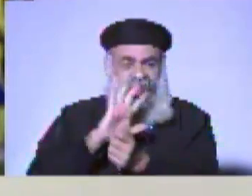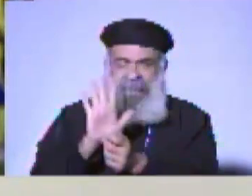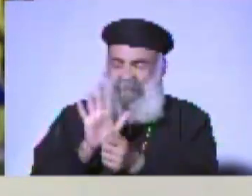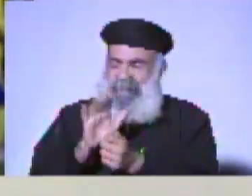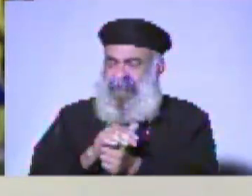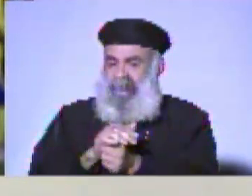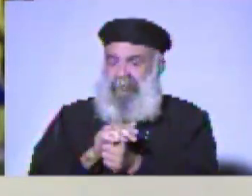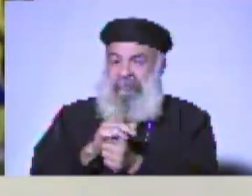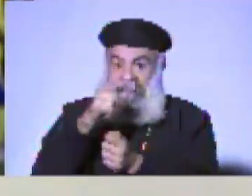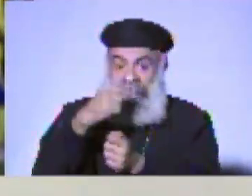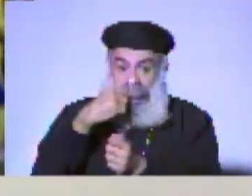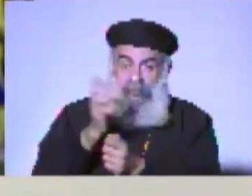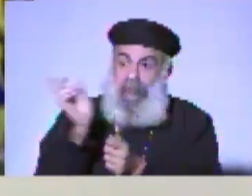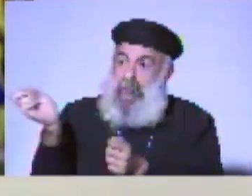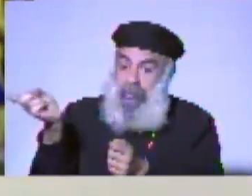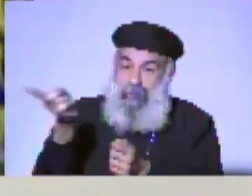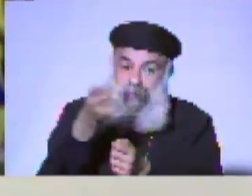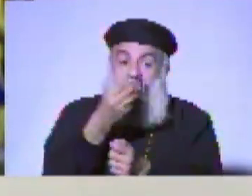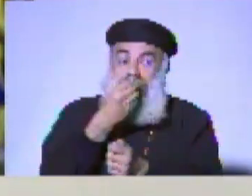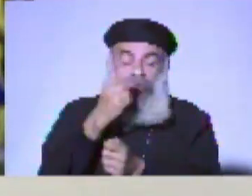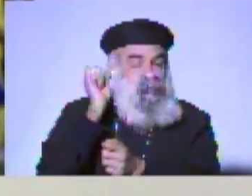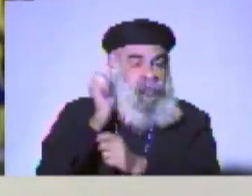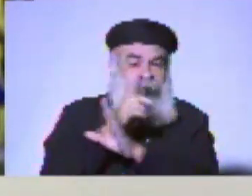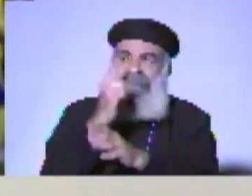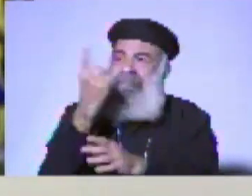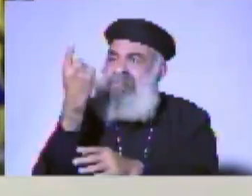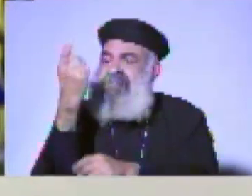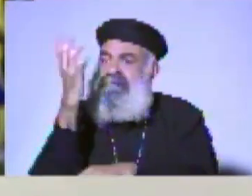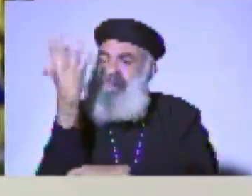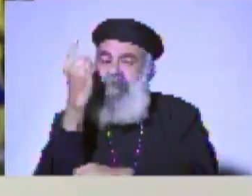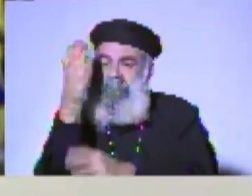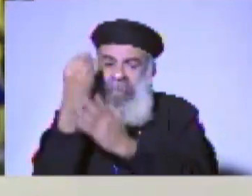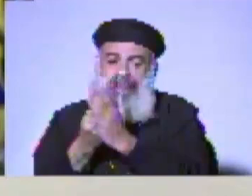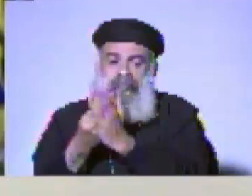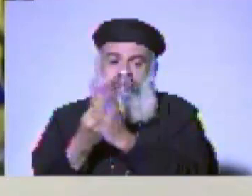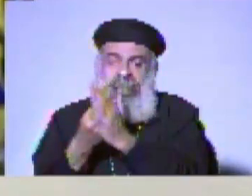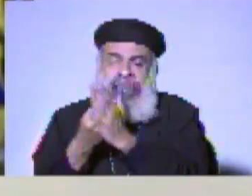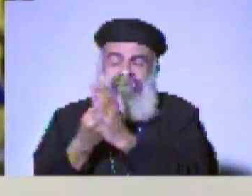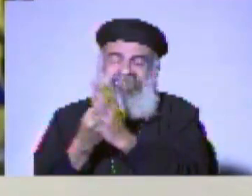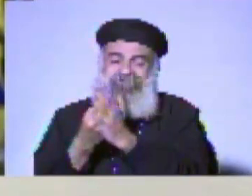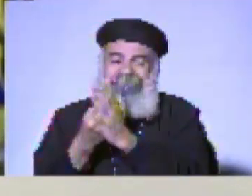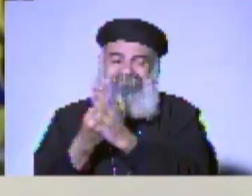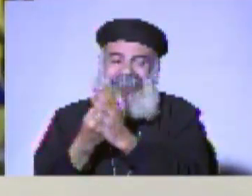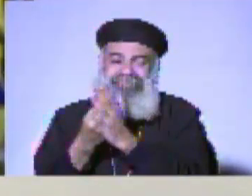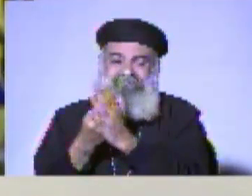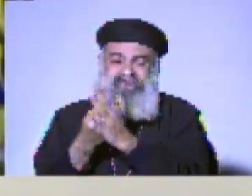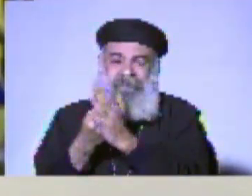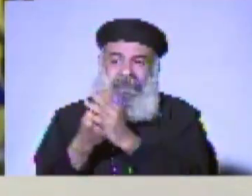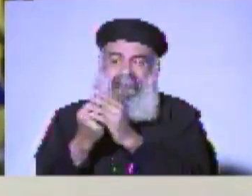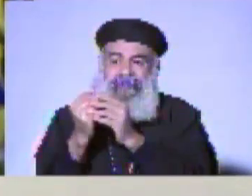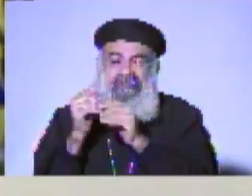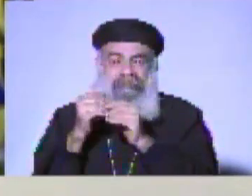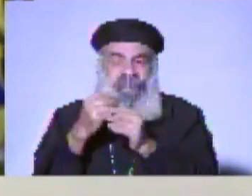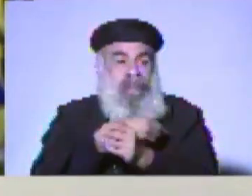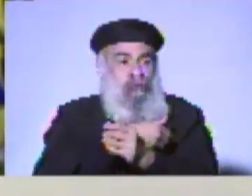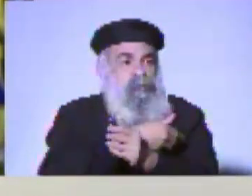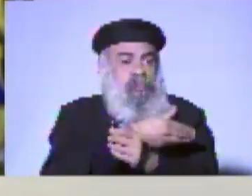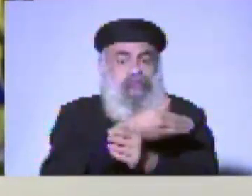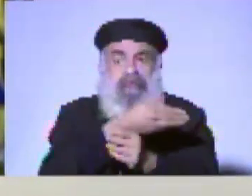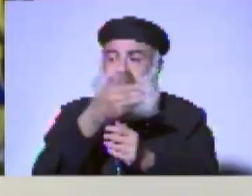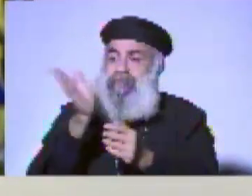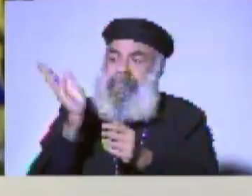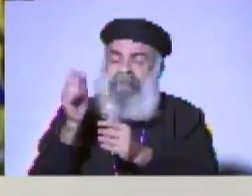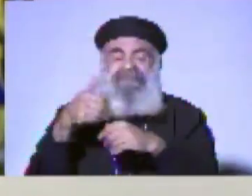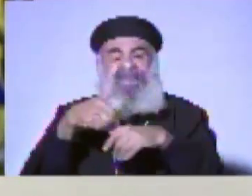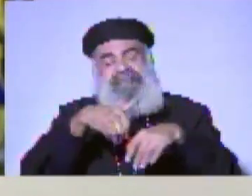طبعا لما ربنا يقول له كل من ده كله ما عدا الشجره دي البديهي طب انا عندي مليون شجره